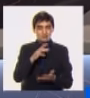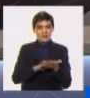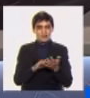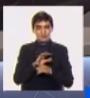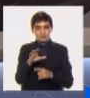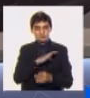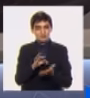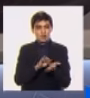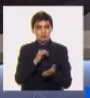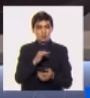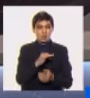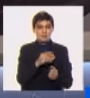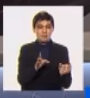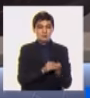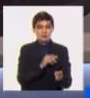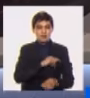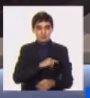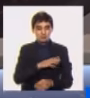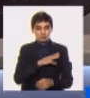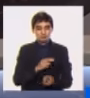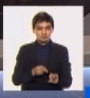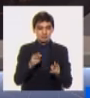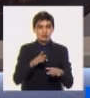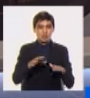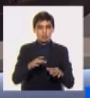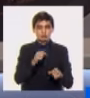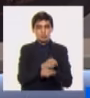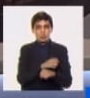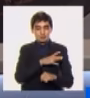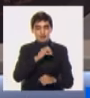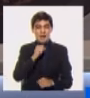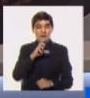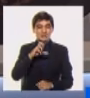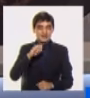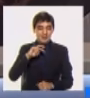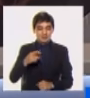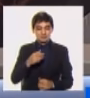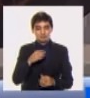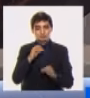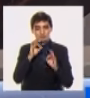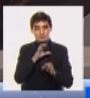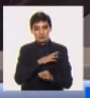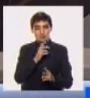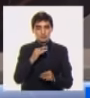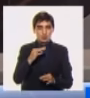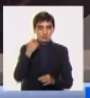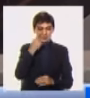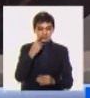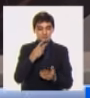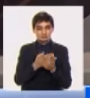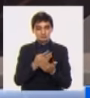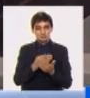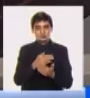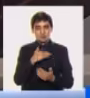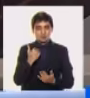коллеги дебошира якобы прекратили уголовное дело осилил канава дала нам интервью но перед эфиром попросила не показывать